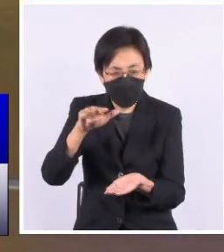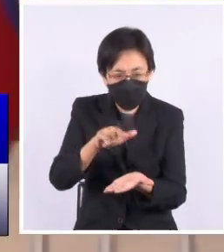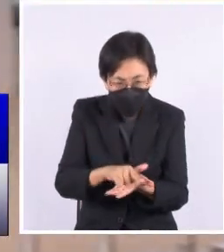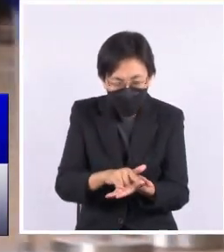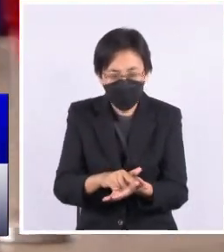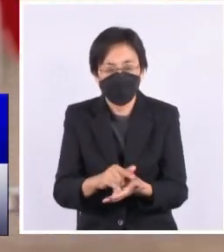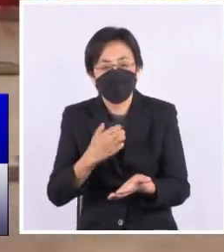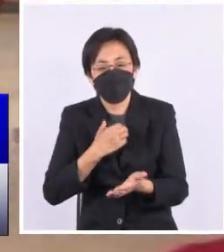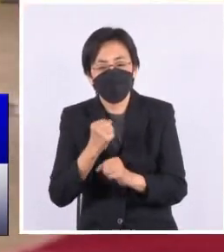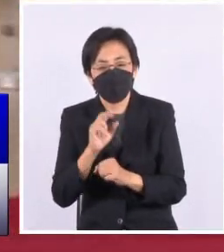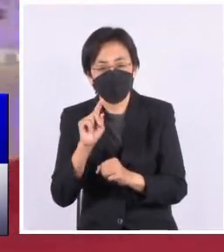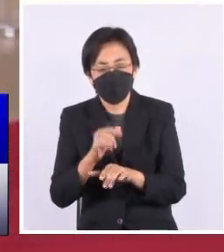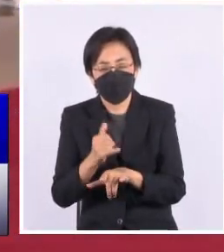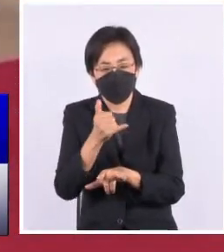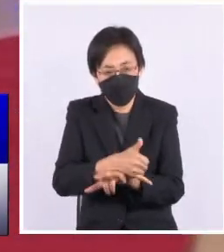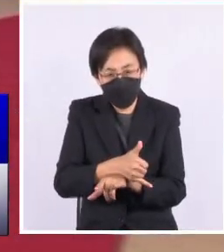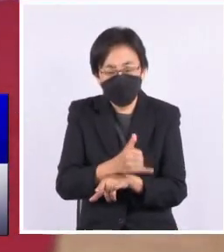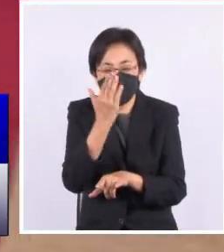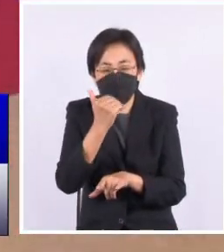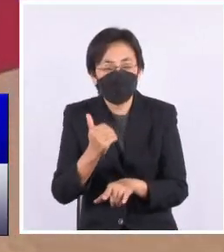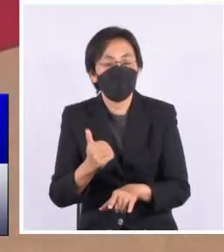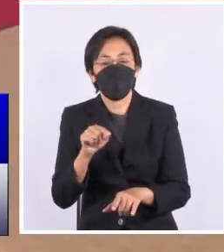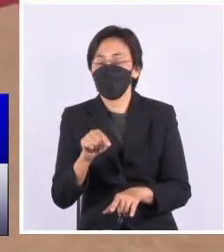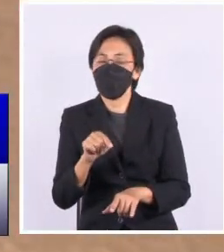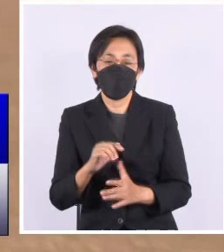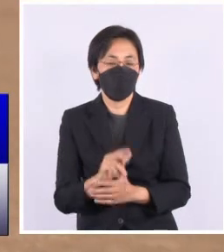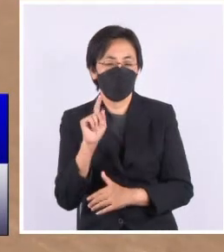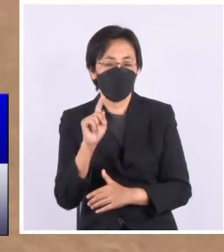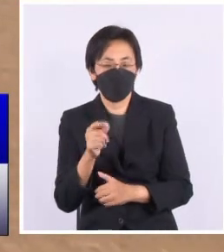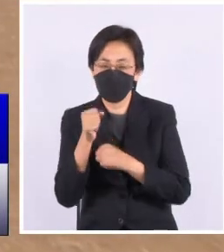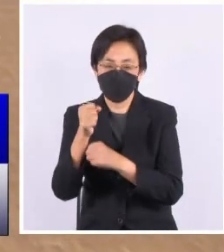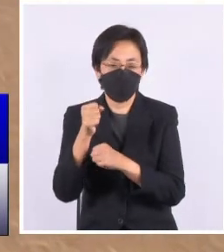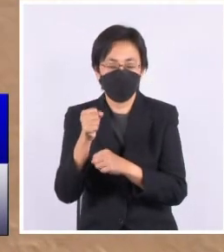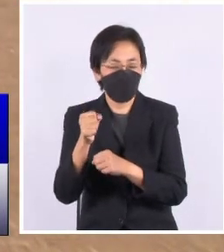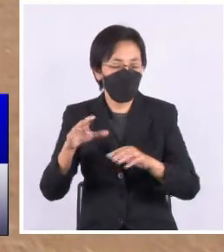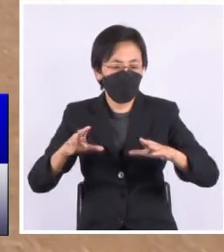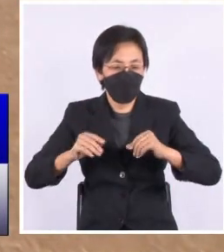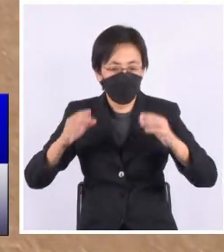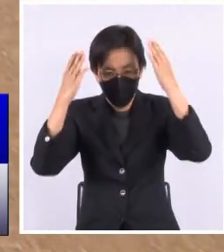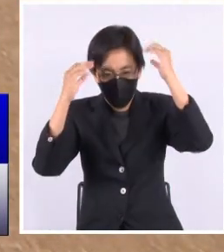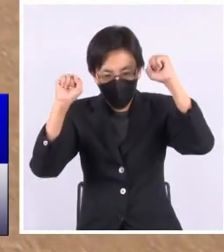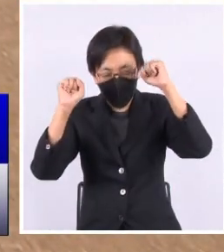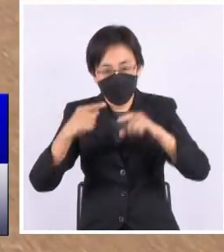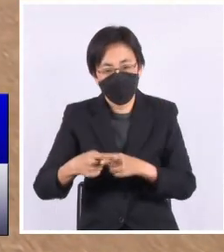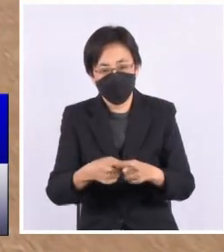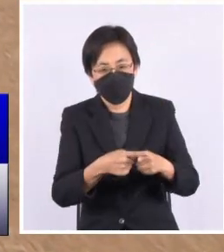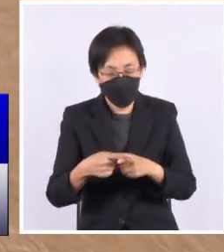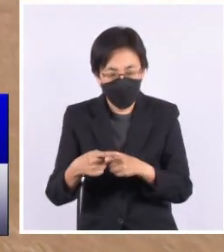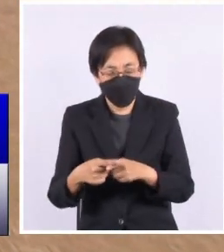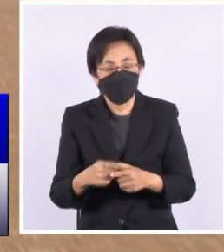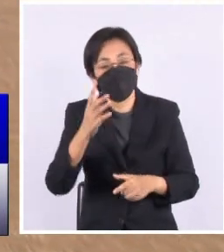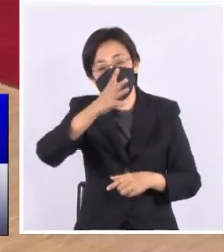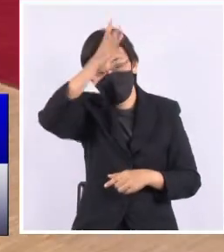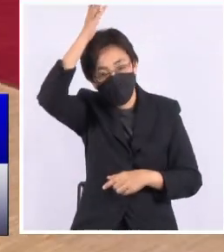โรมัน processesซึ่งเป็นนักข่าวฝ่ายต่อต้านประธานาธิบดีของเบลารุสครับขณะที่เขากำลังเดินทางจากกรุงเอเธนส์ประเทศกรีซ